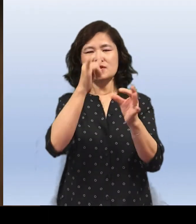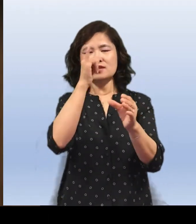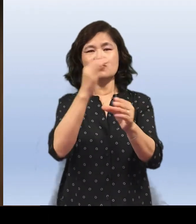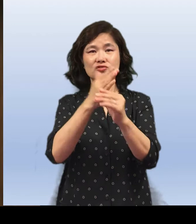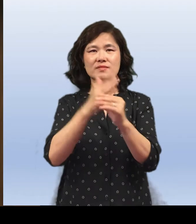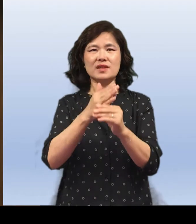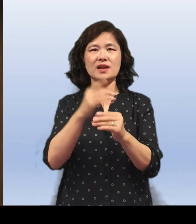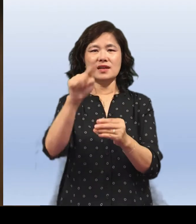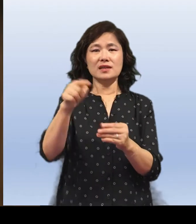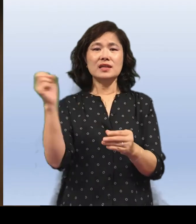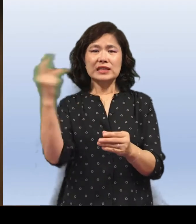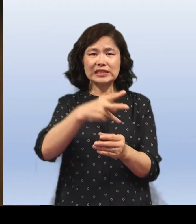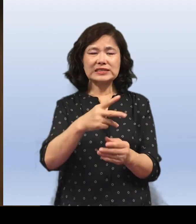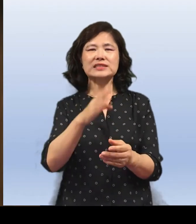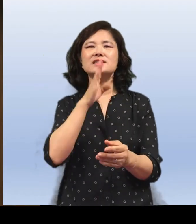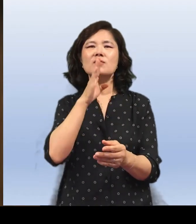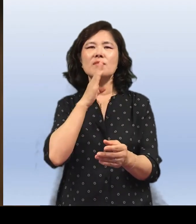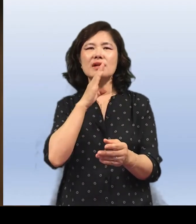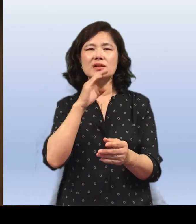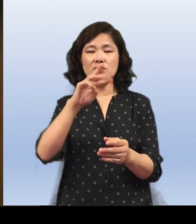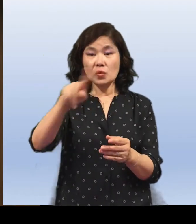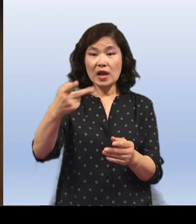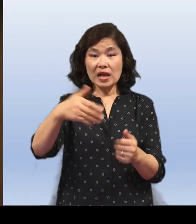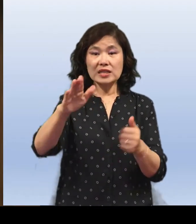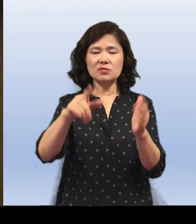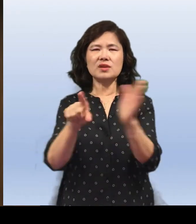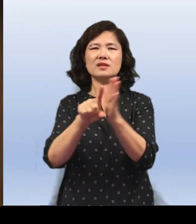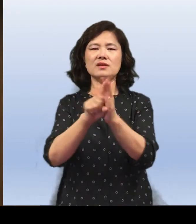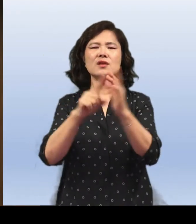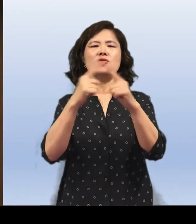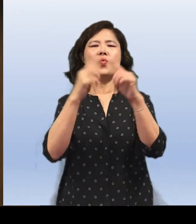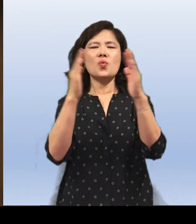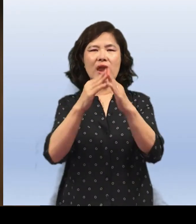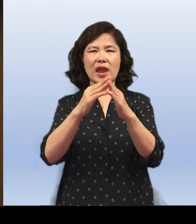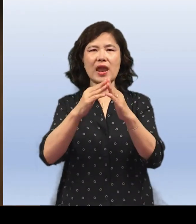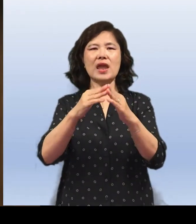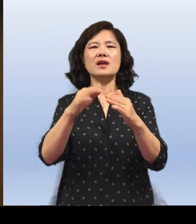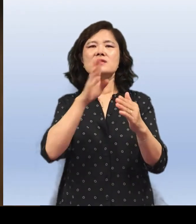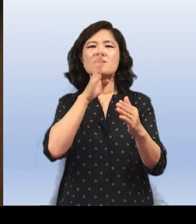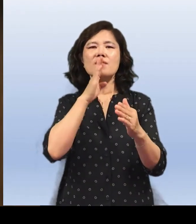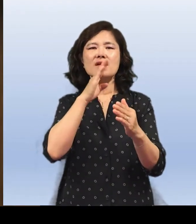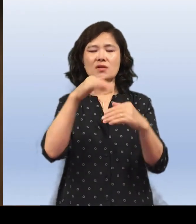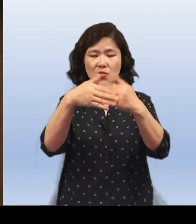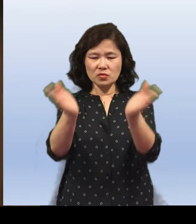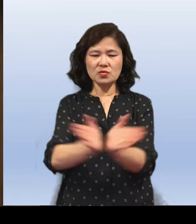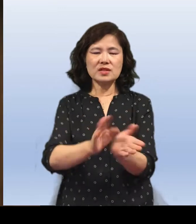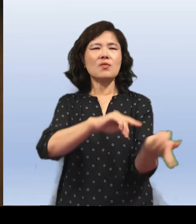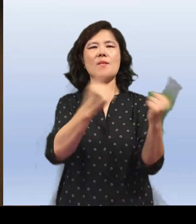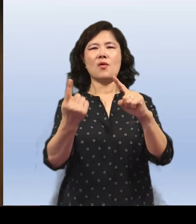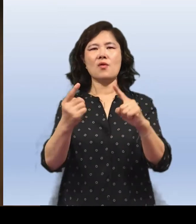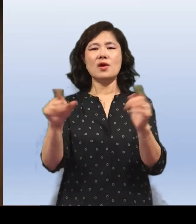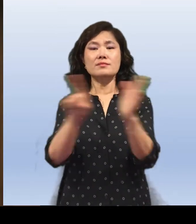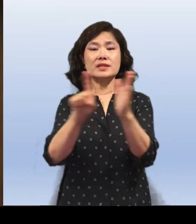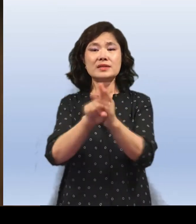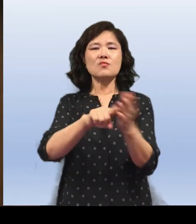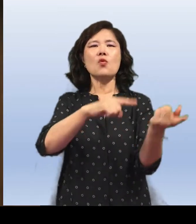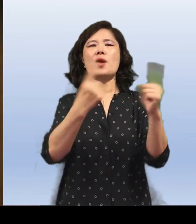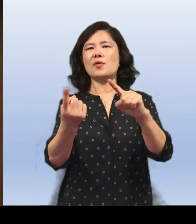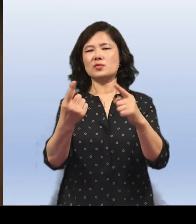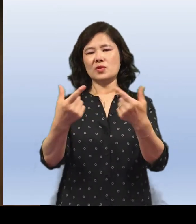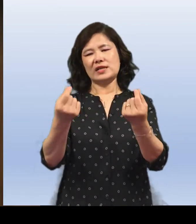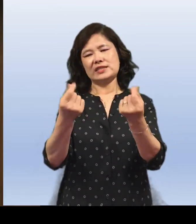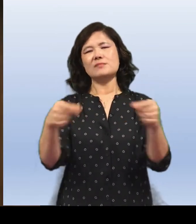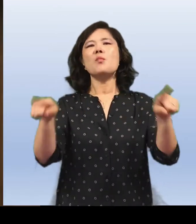이 일상의 복귀와 회복 중에는 교회 공동체의 회복과 우리의 신앙생활의 회복 또한 포함되어져야 한다고